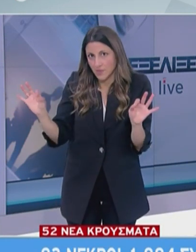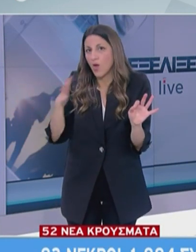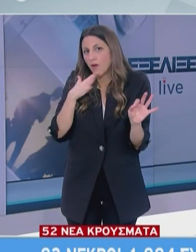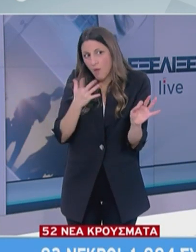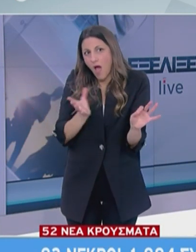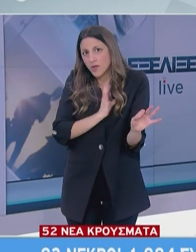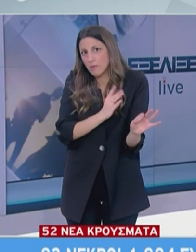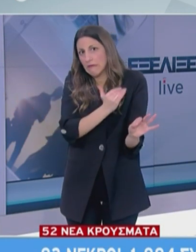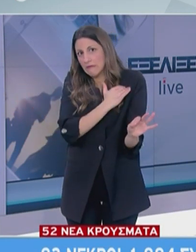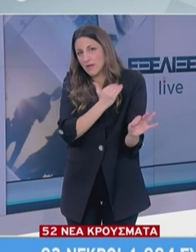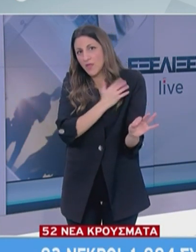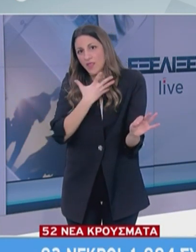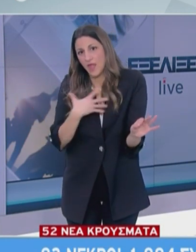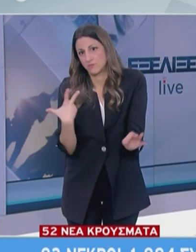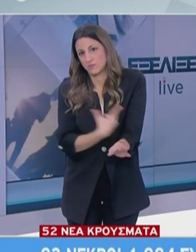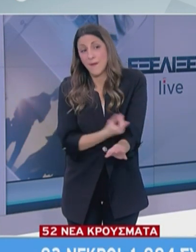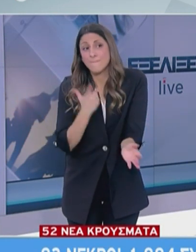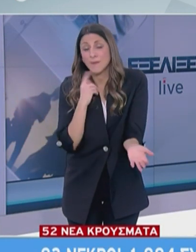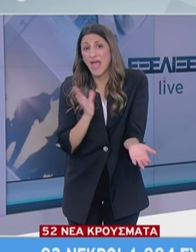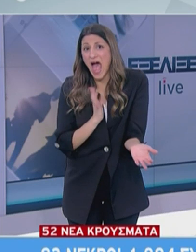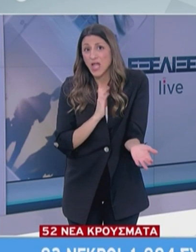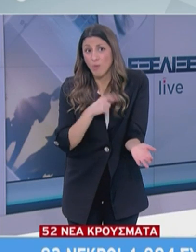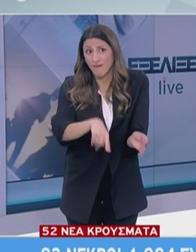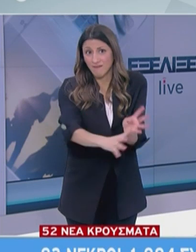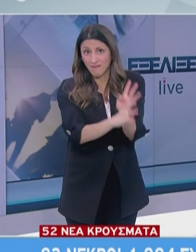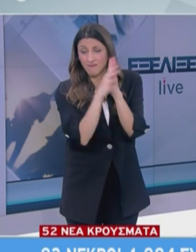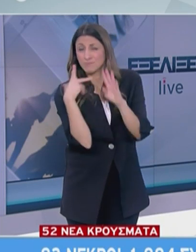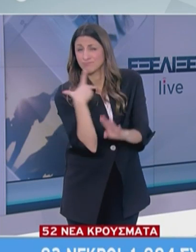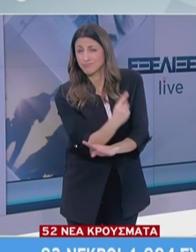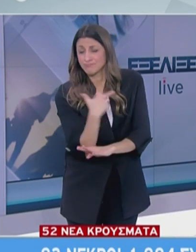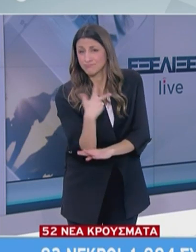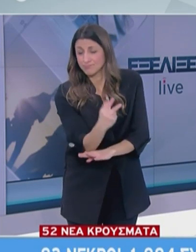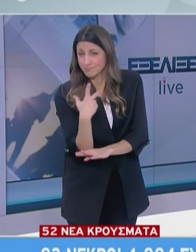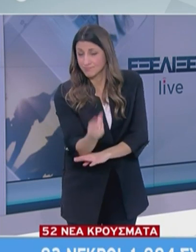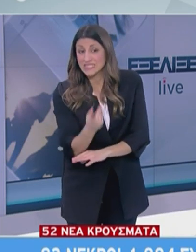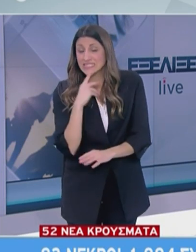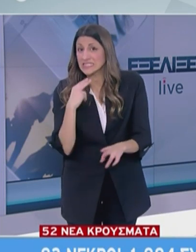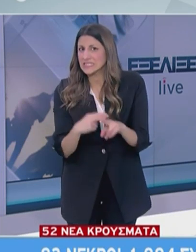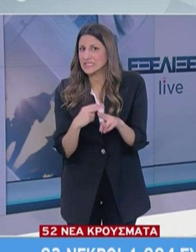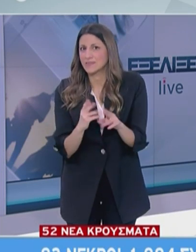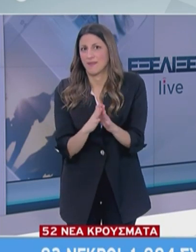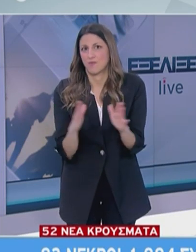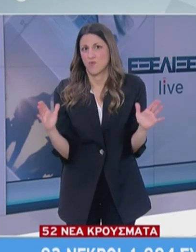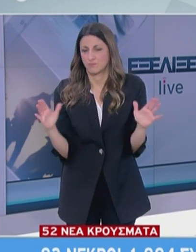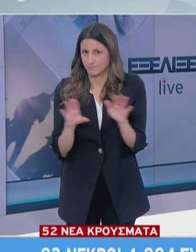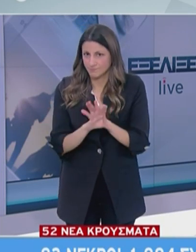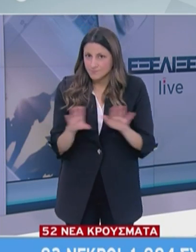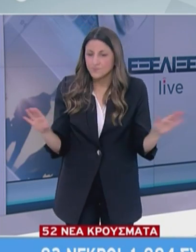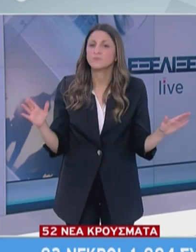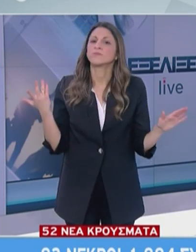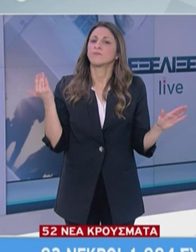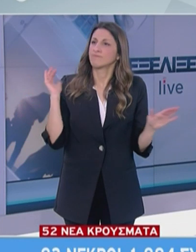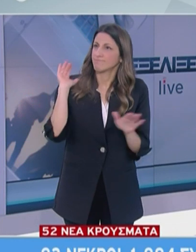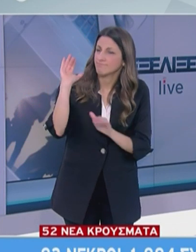να καλυφθεί εμβολιαστικά ο κόσμος την επόμενη χρονιά και βεβαίως θα προβούμε